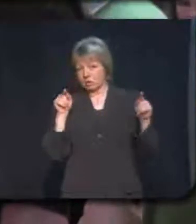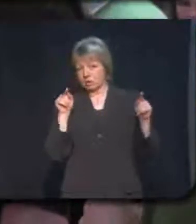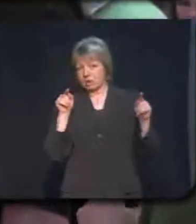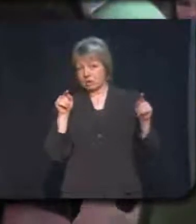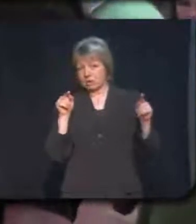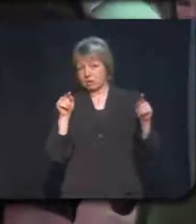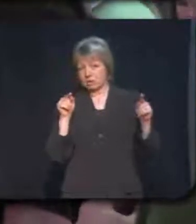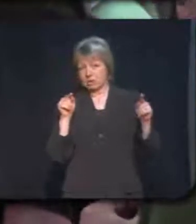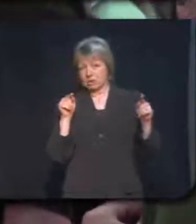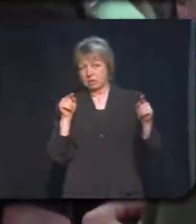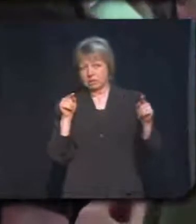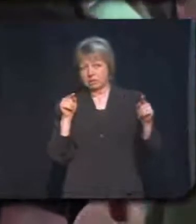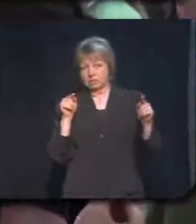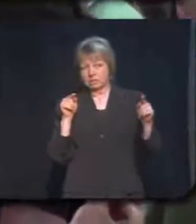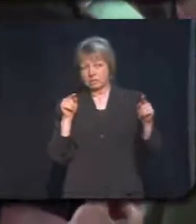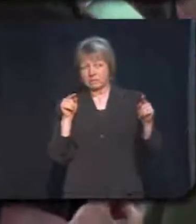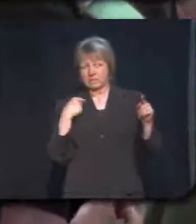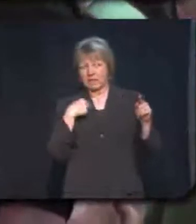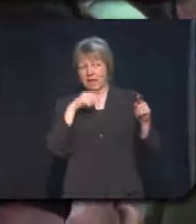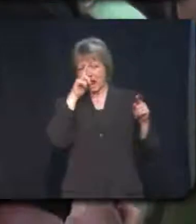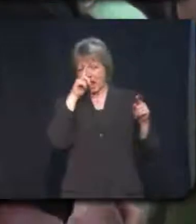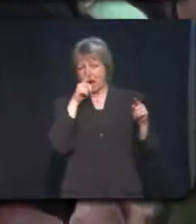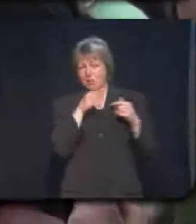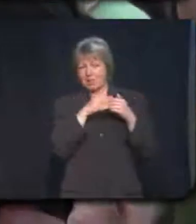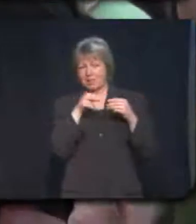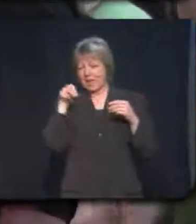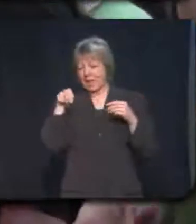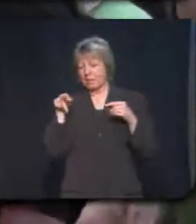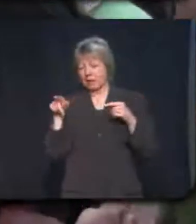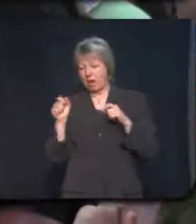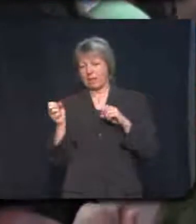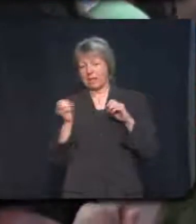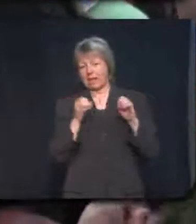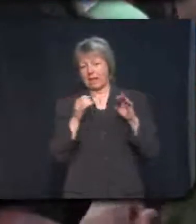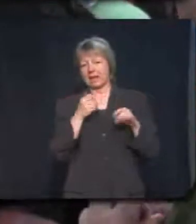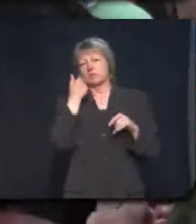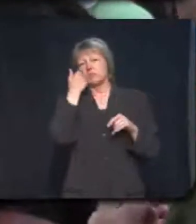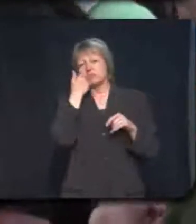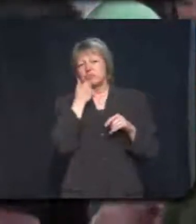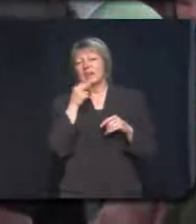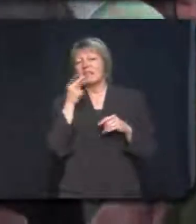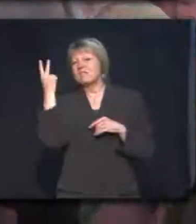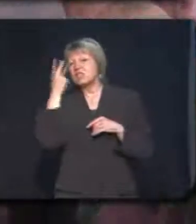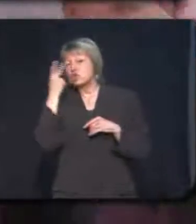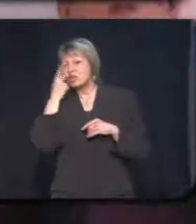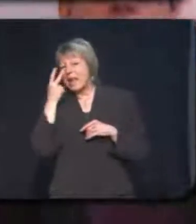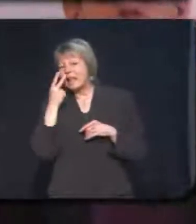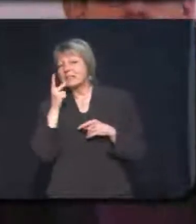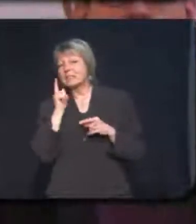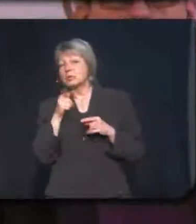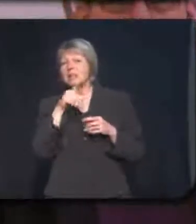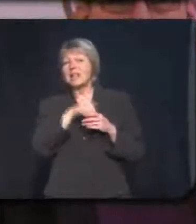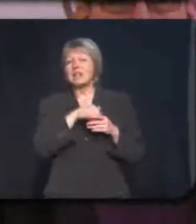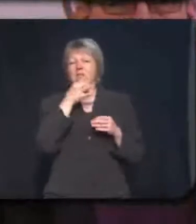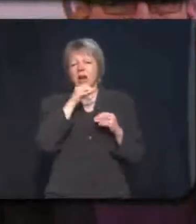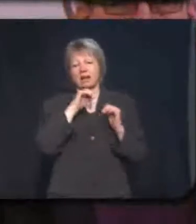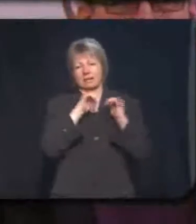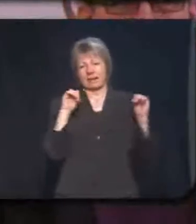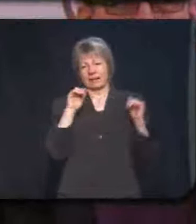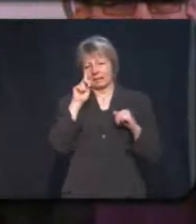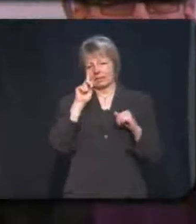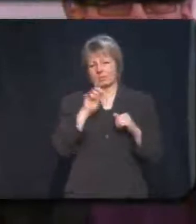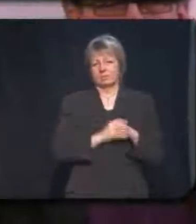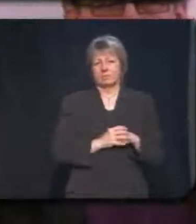du hast da jemanden neben dir stehen dir das glaube ich auch noch so ein super erklären kann also bitte Verständnis Inhalt Fragen ja